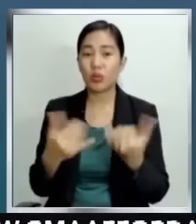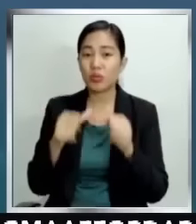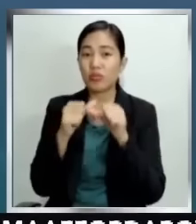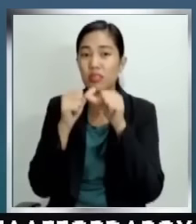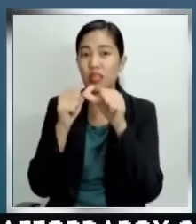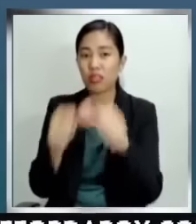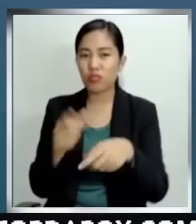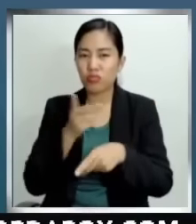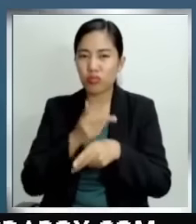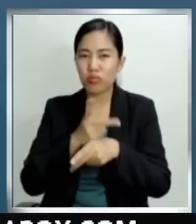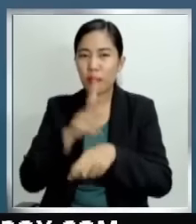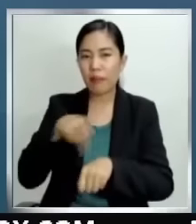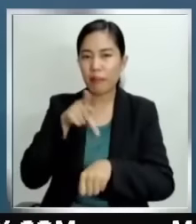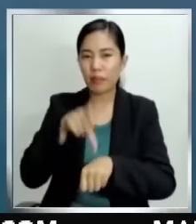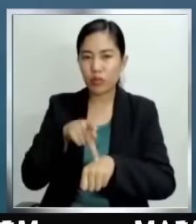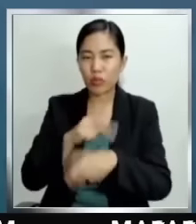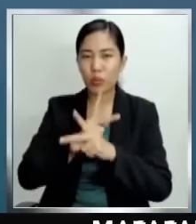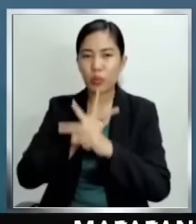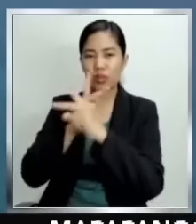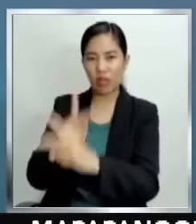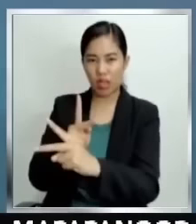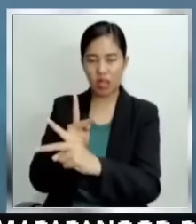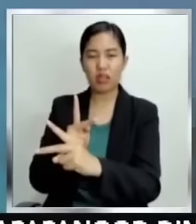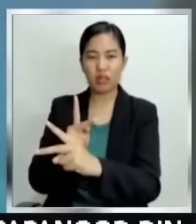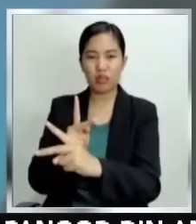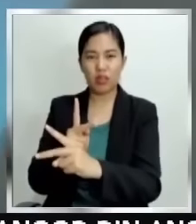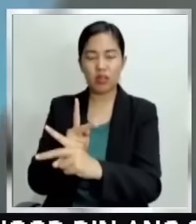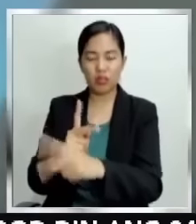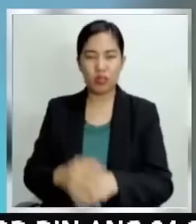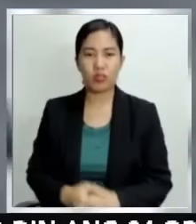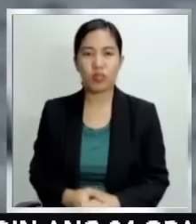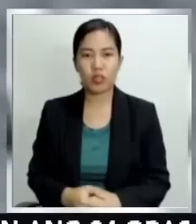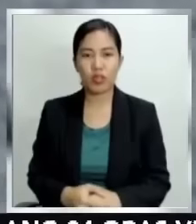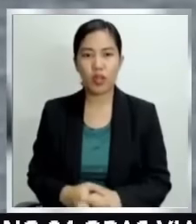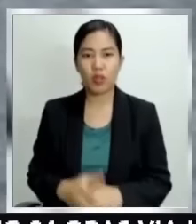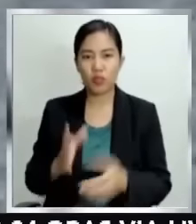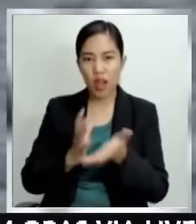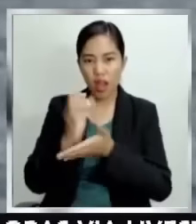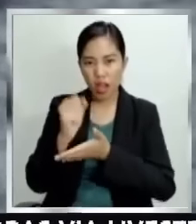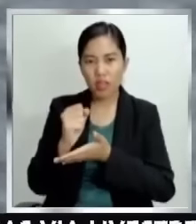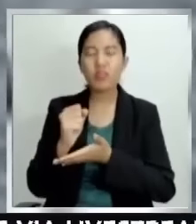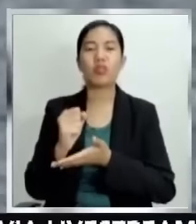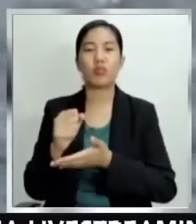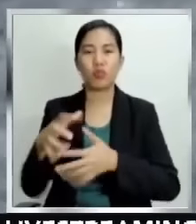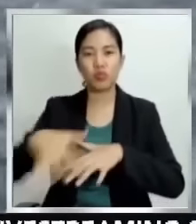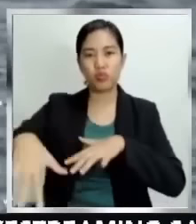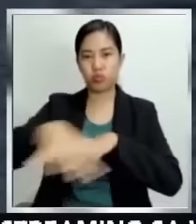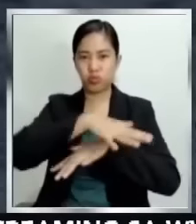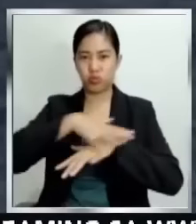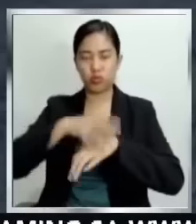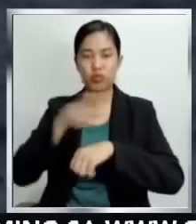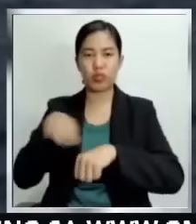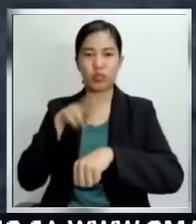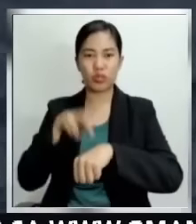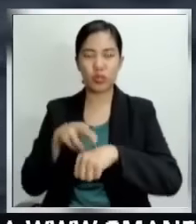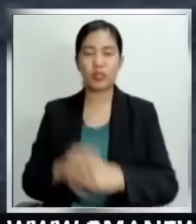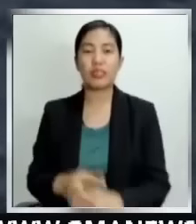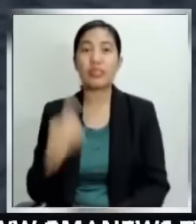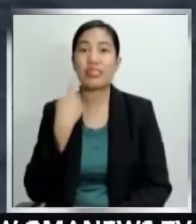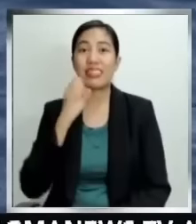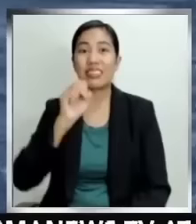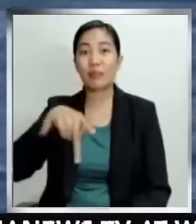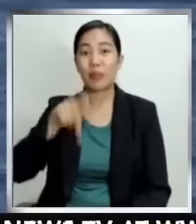para proteksyonan ang ating interes at ang pangkalahatang kasiguruhan sa rehiyon. Sa resupply mission noong September 8, apat na mga Chinese